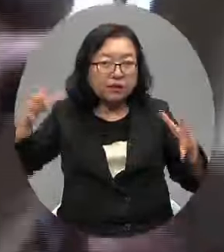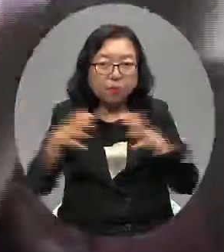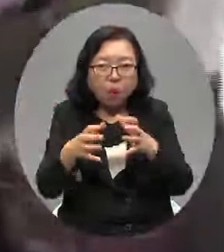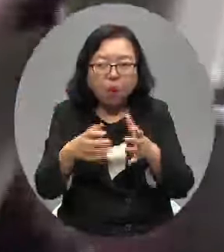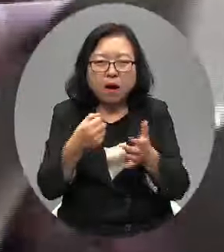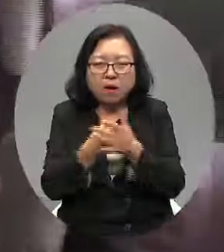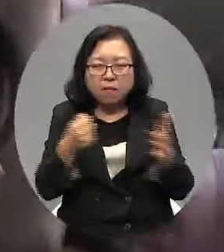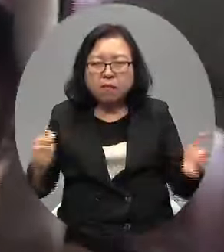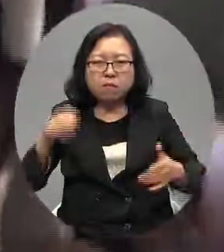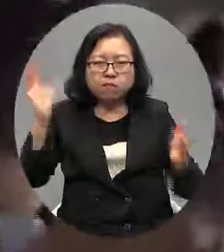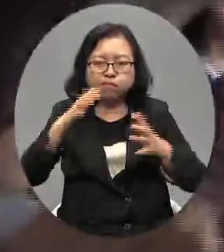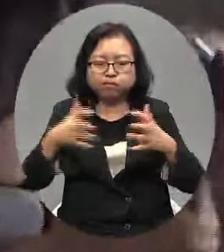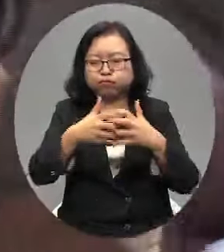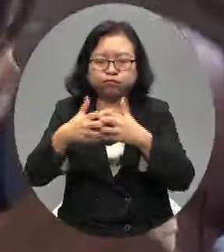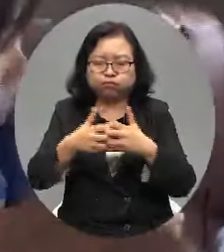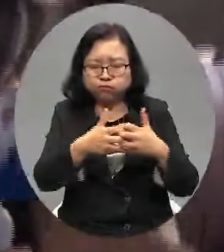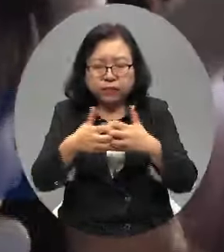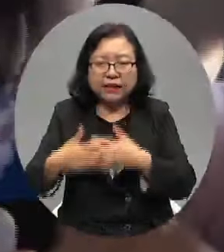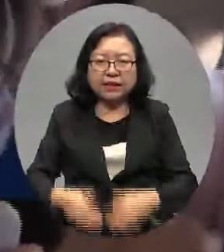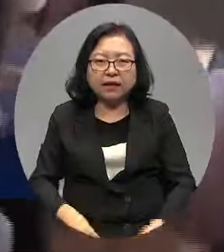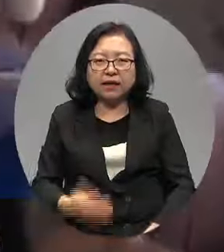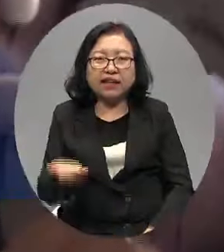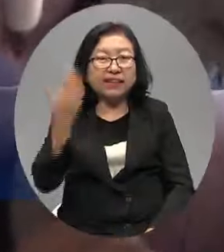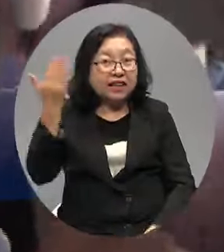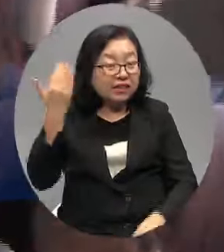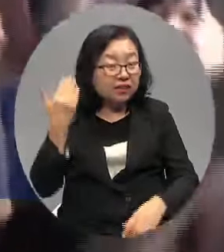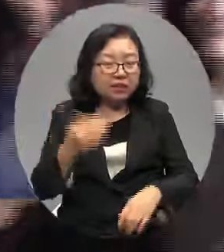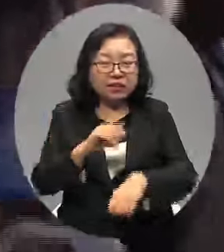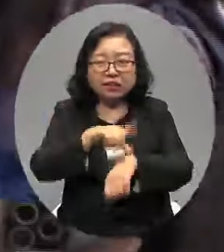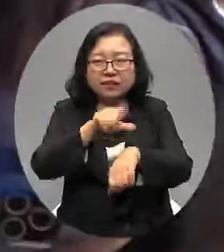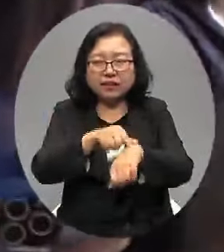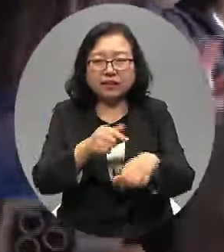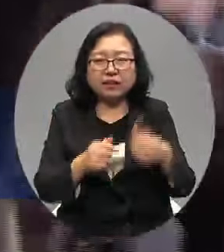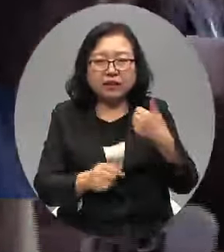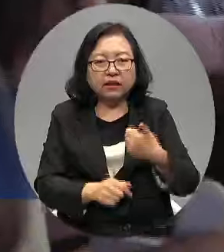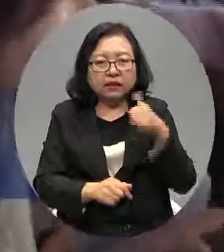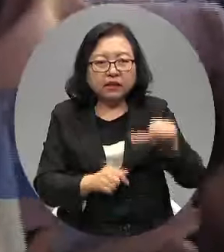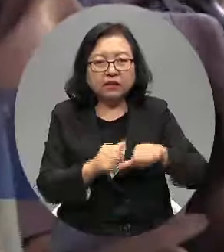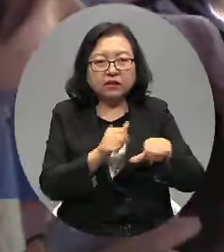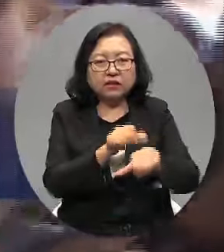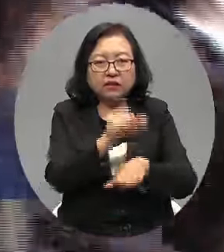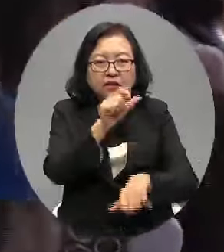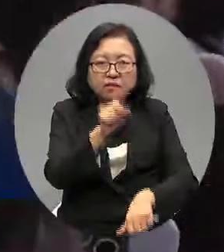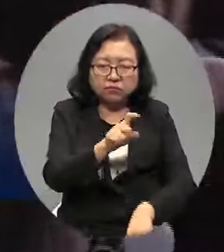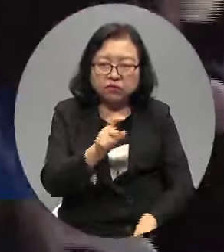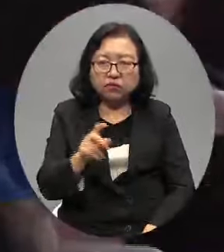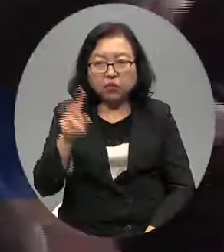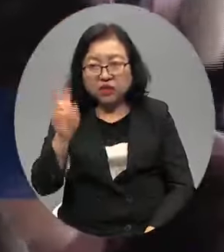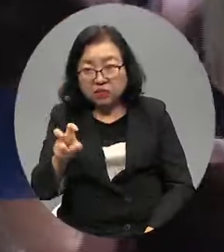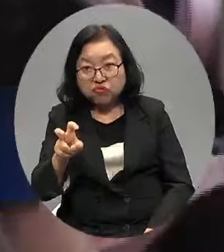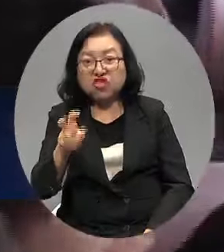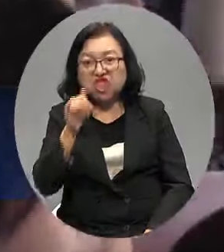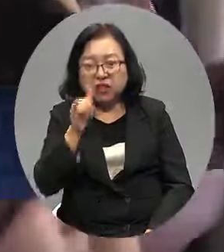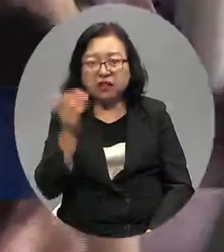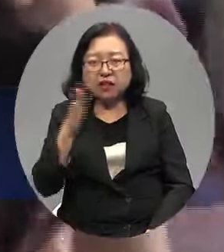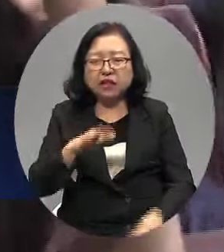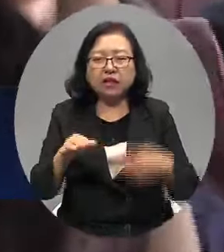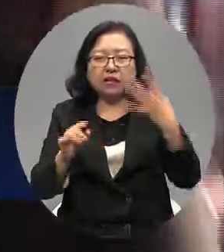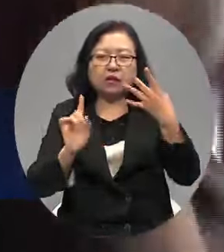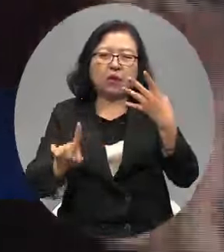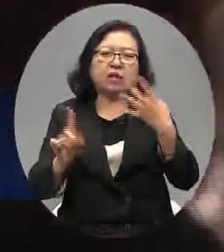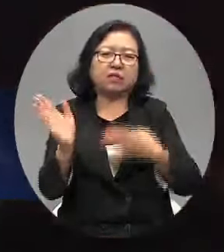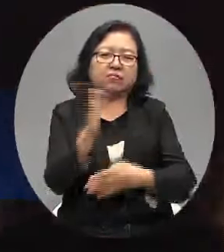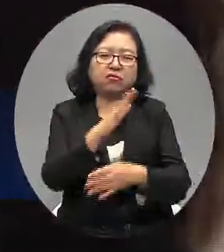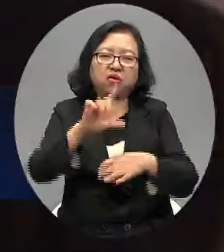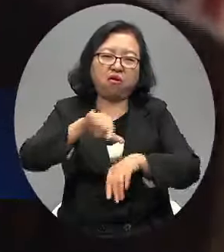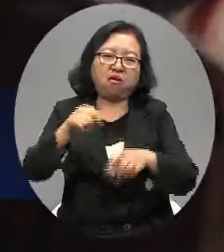생겼습니다. 전에는 시간표가 바뀌기 전에는 5시 10분 차가 있었고 20분 차도 있었는데 그게 이제 뭐 4월 1일서부터 시간표가